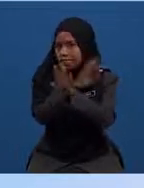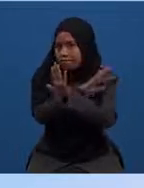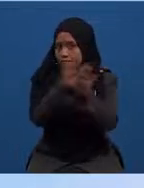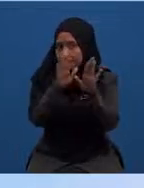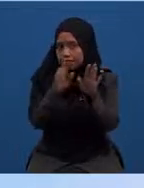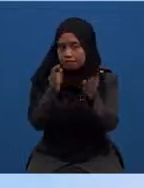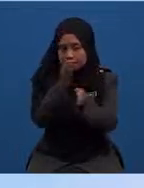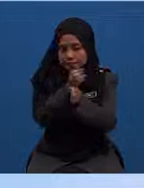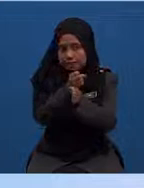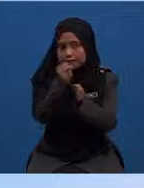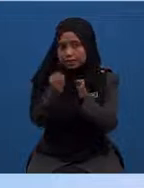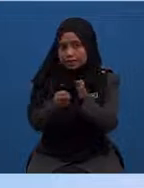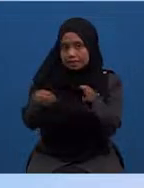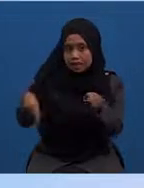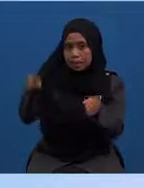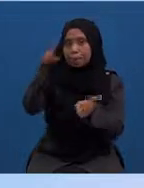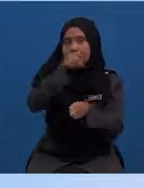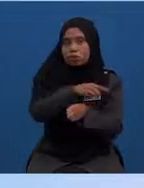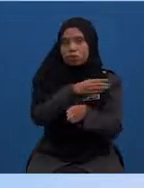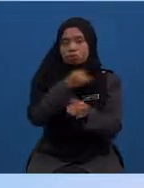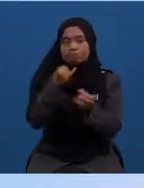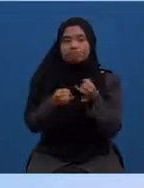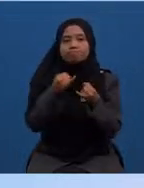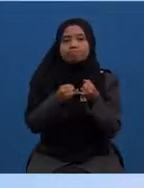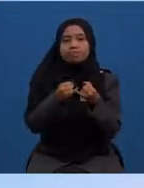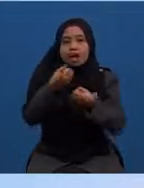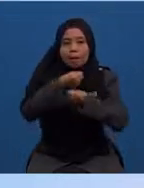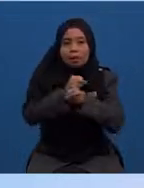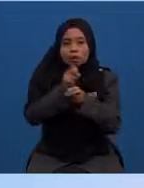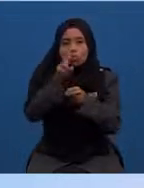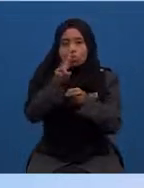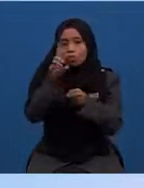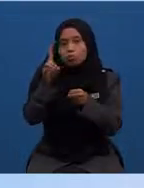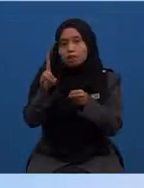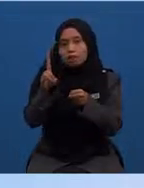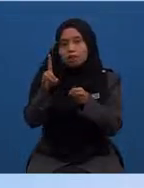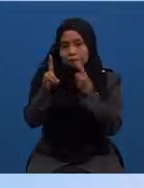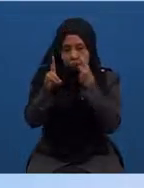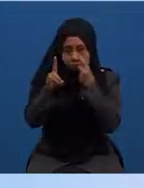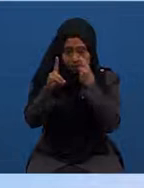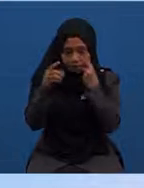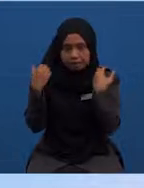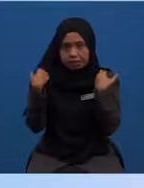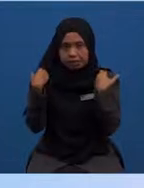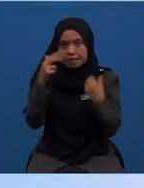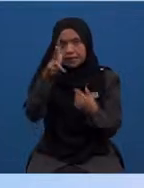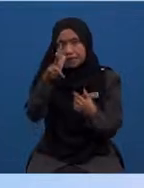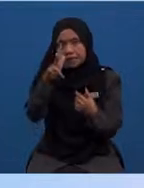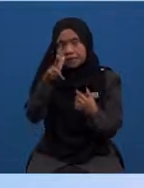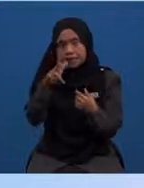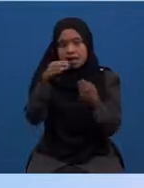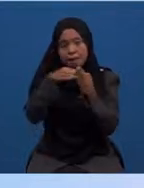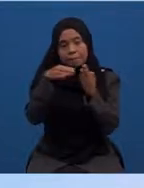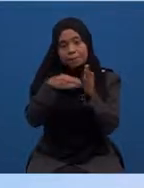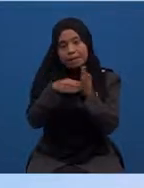sisi melengkung dan akhir sekali. Bentuk dua dimensi ini mempunyai tiga